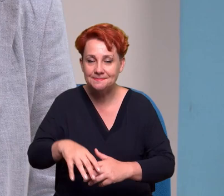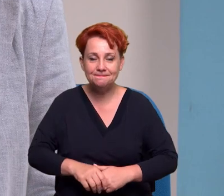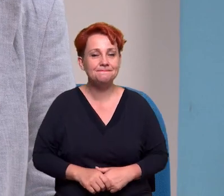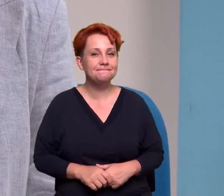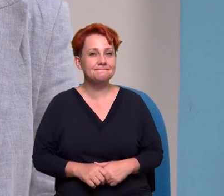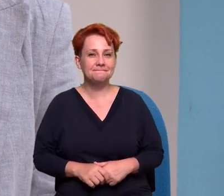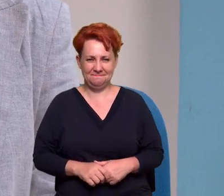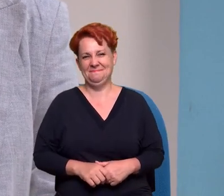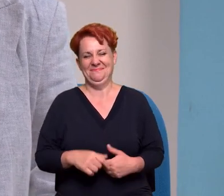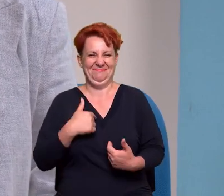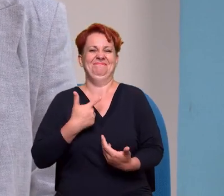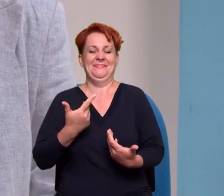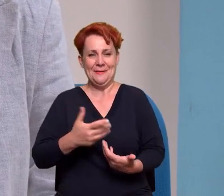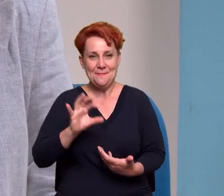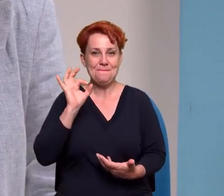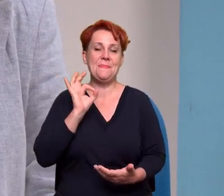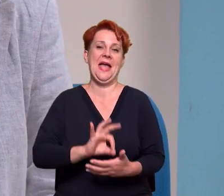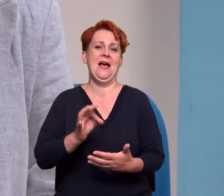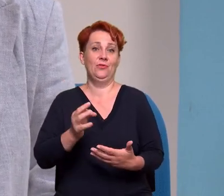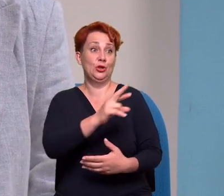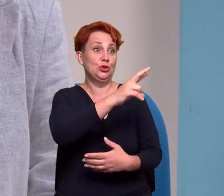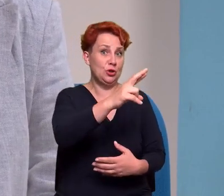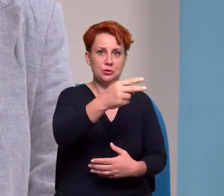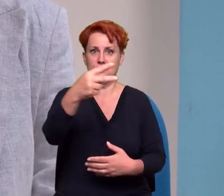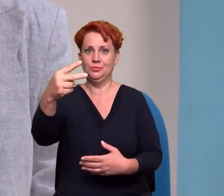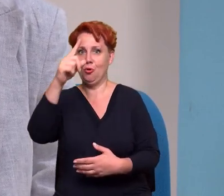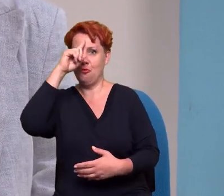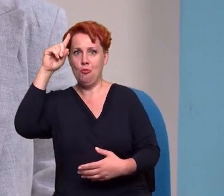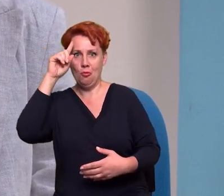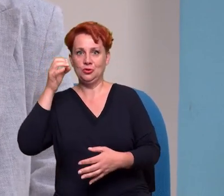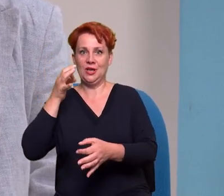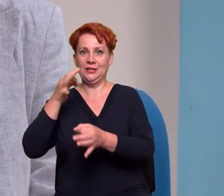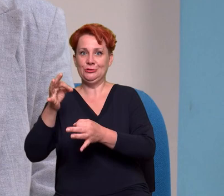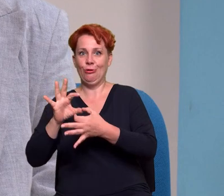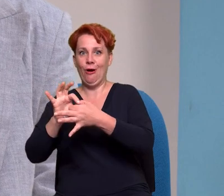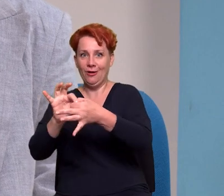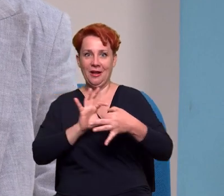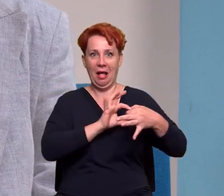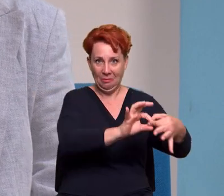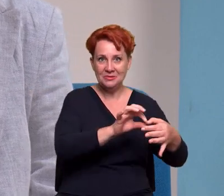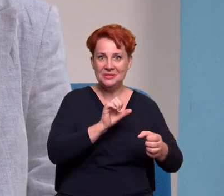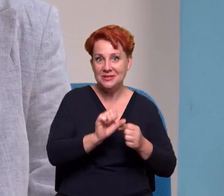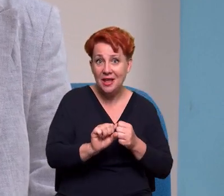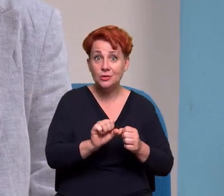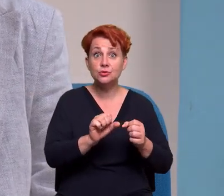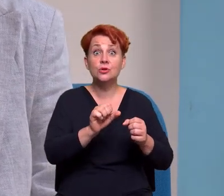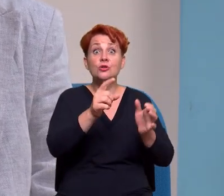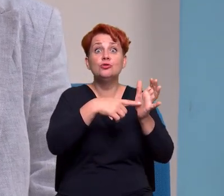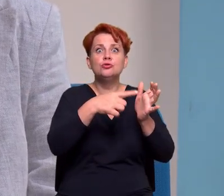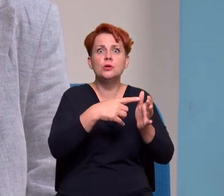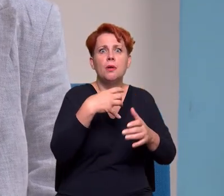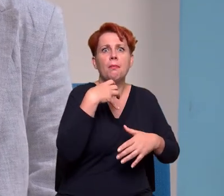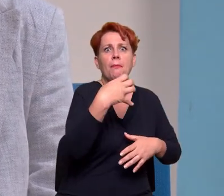Ja nie mam wątpliwości, że rzeczy, tak jak ludzie, mają swoje biografie i często są to biografie bogatsze